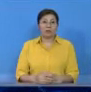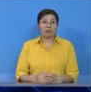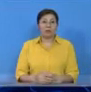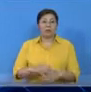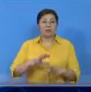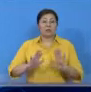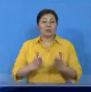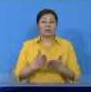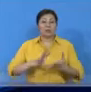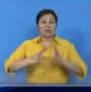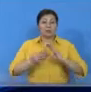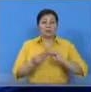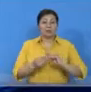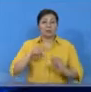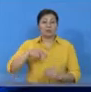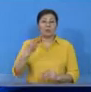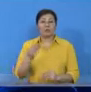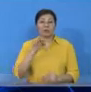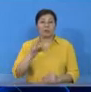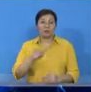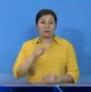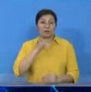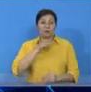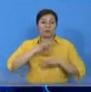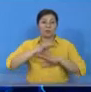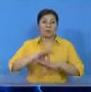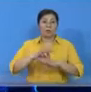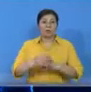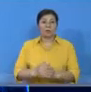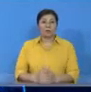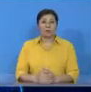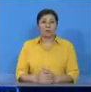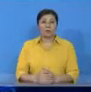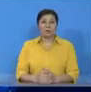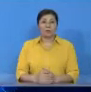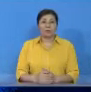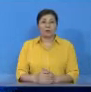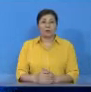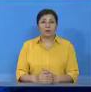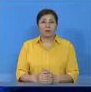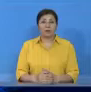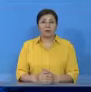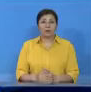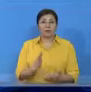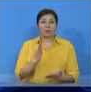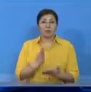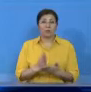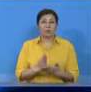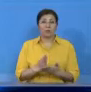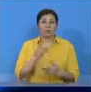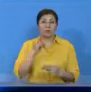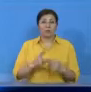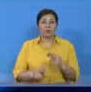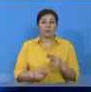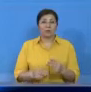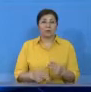случаев результата ПЦР-скрининга проводится полногеномное секвенирование, которое будет завершаться в